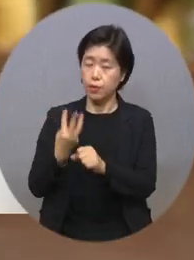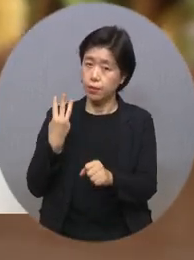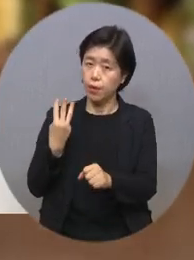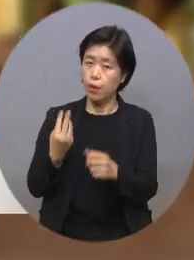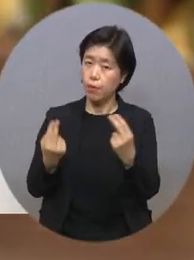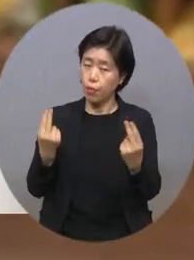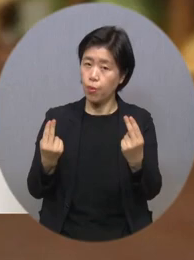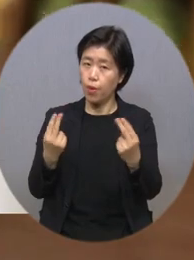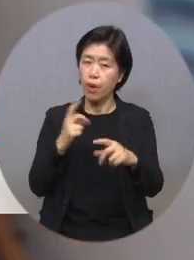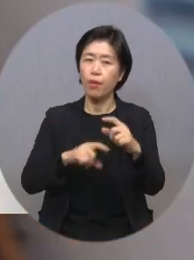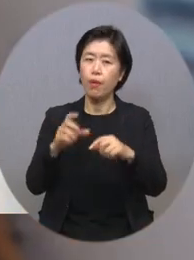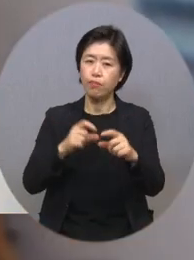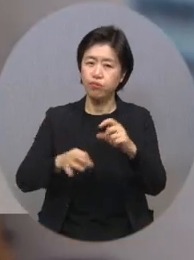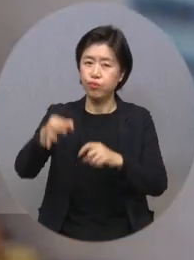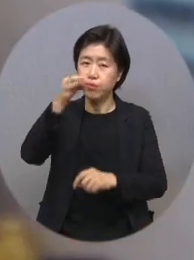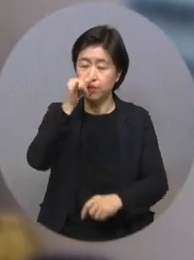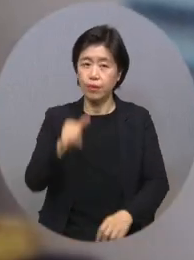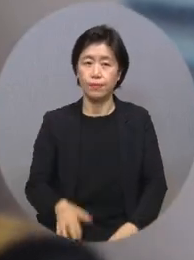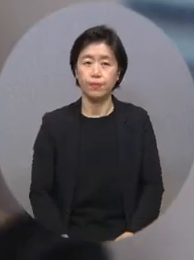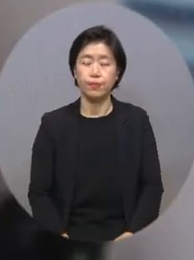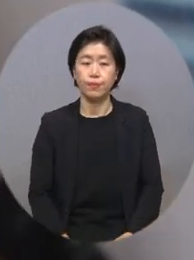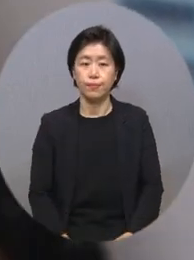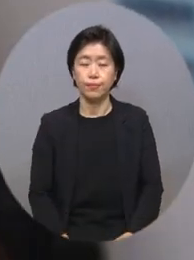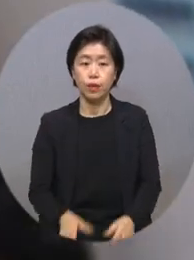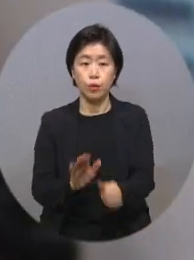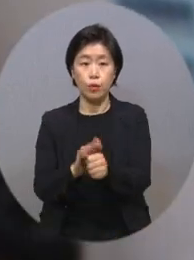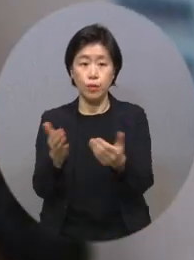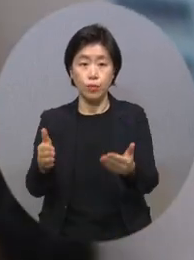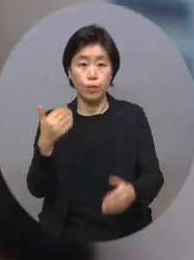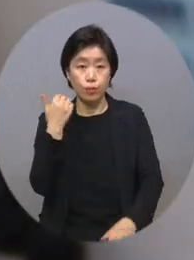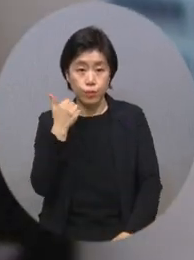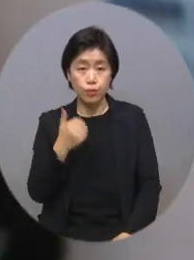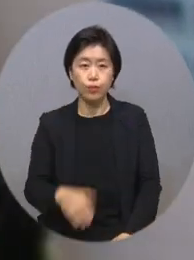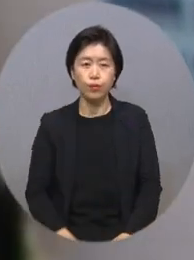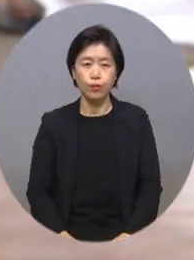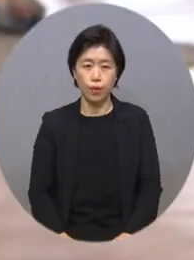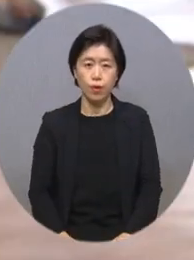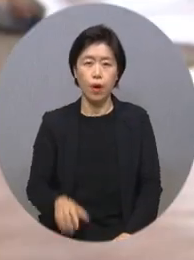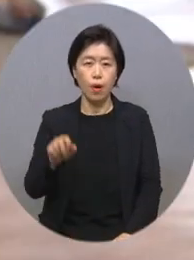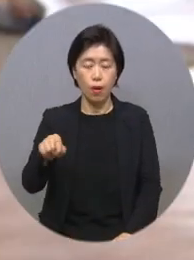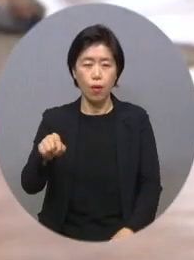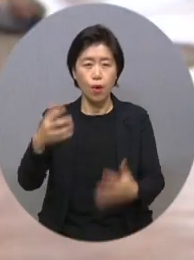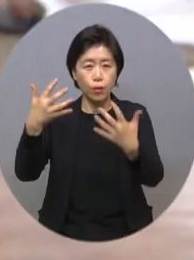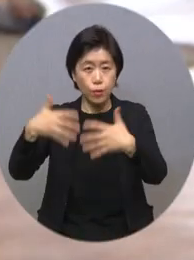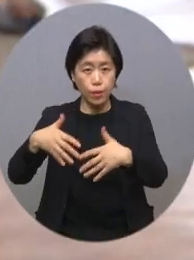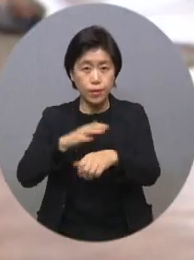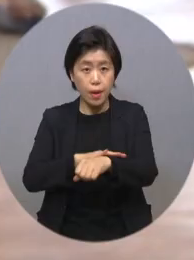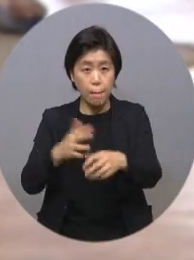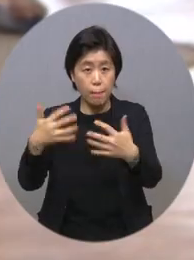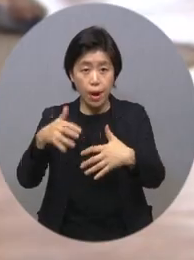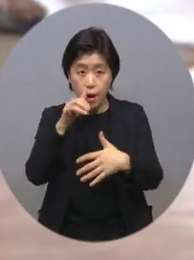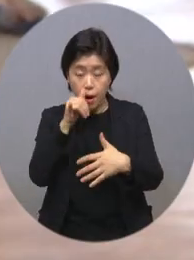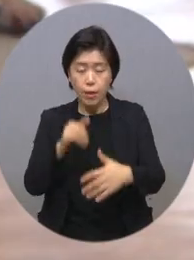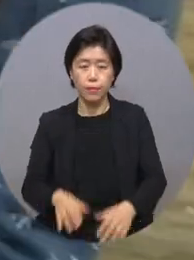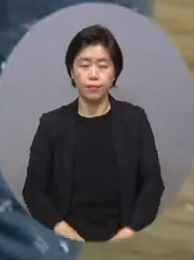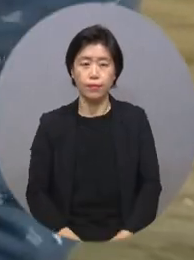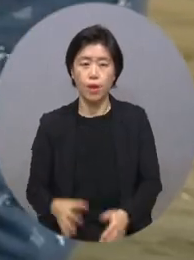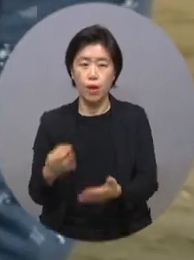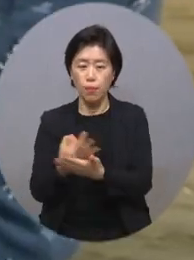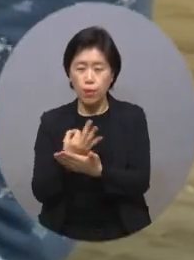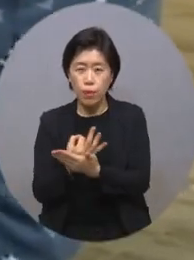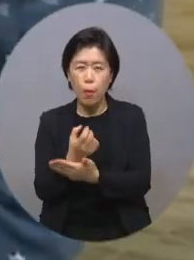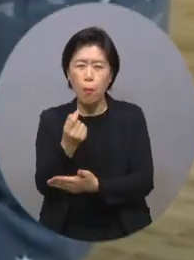올렸습니다 지원대상은 유아학비 지원 자격 을 충족하면 서 사립 유치원에 다니는 법정